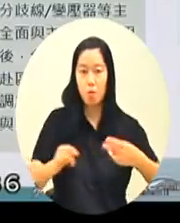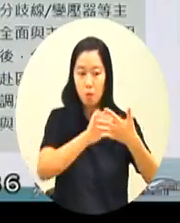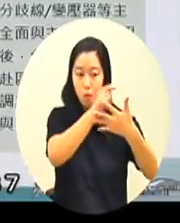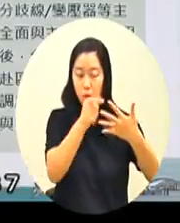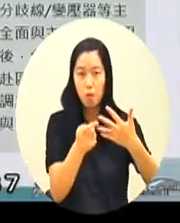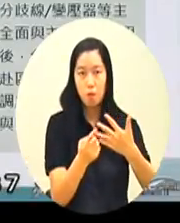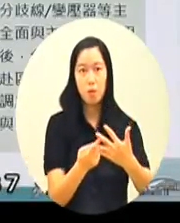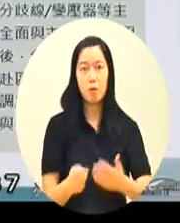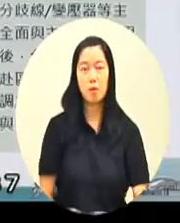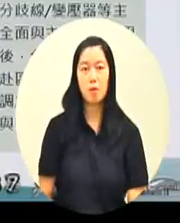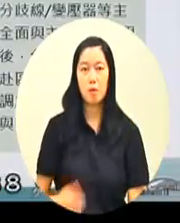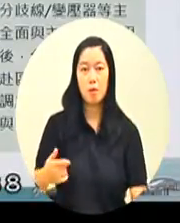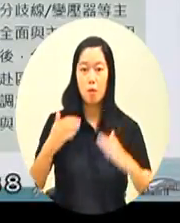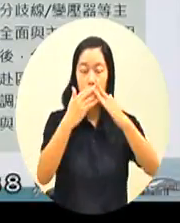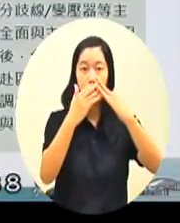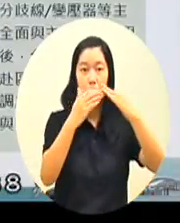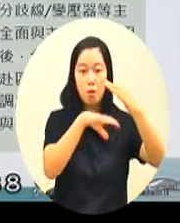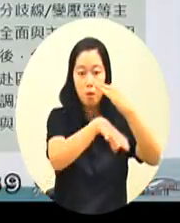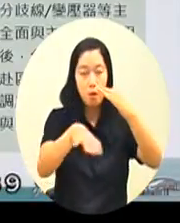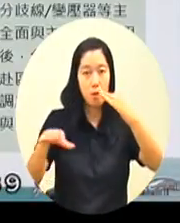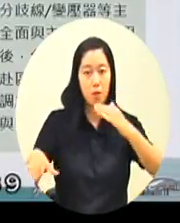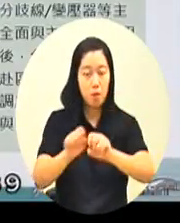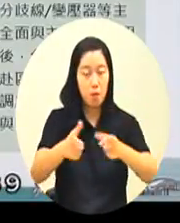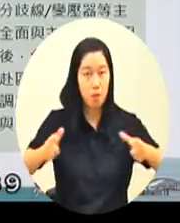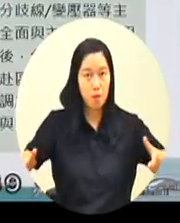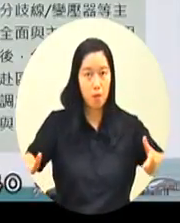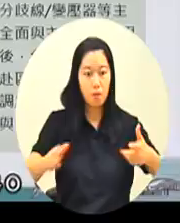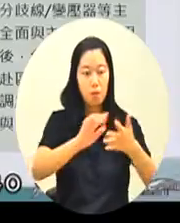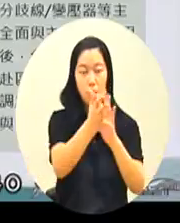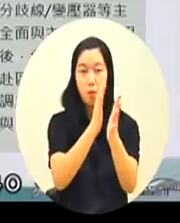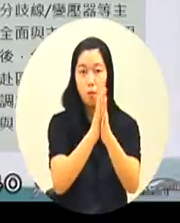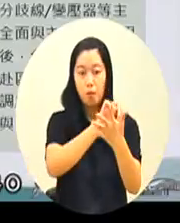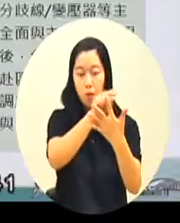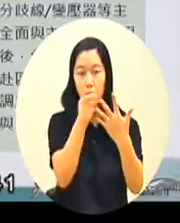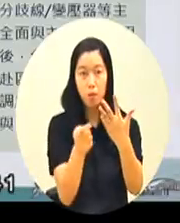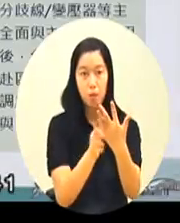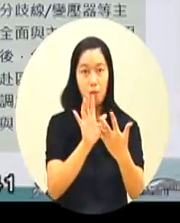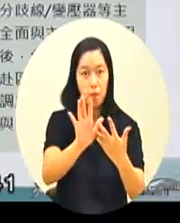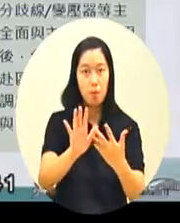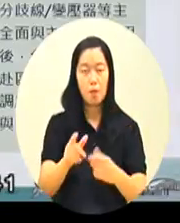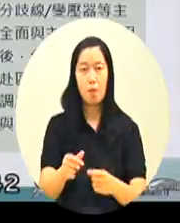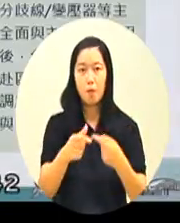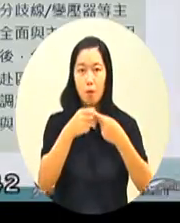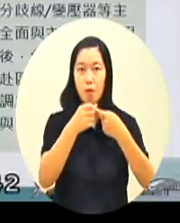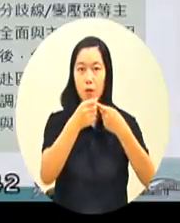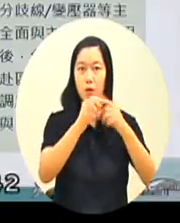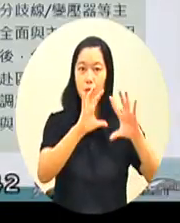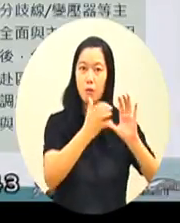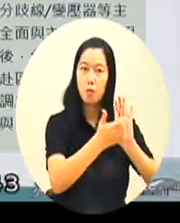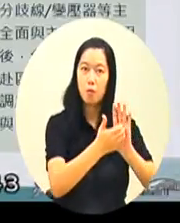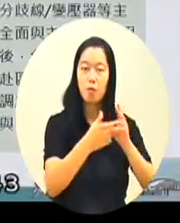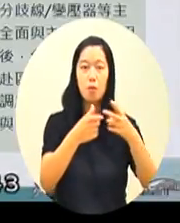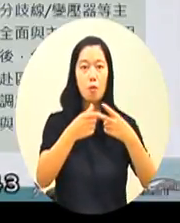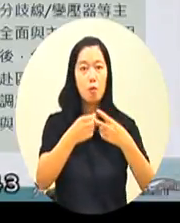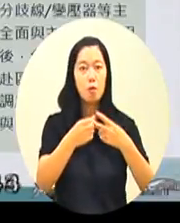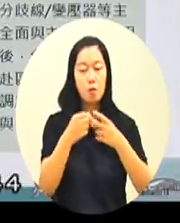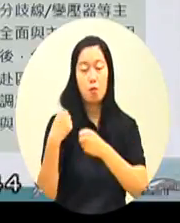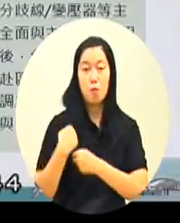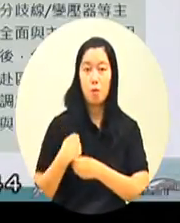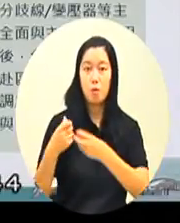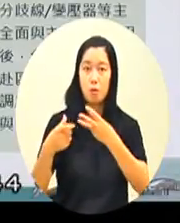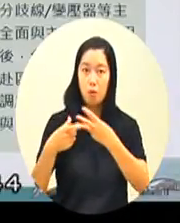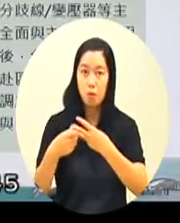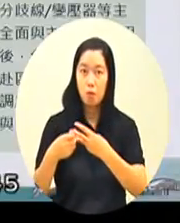各种不同的用户，它也有一个修复顺序的排序。第一个当然是国防军事设施，然后第二个就是我们的灾害应变中